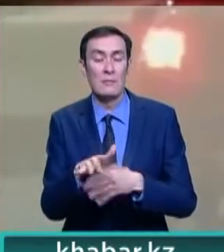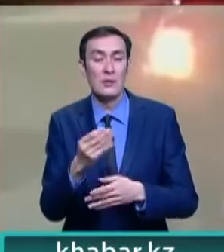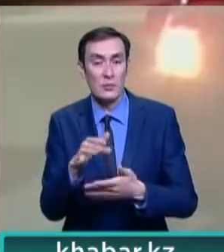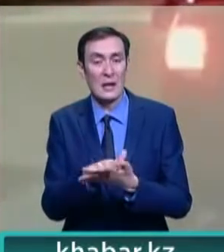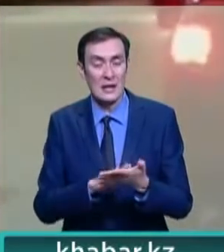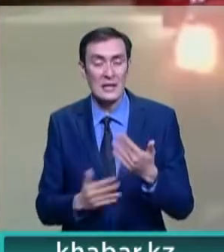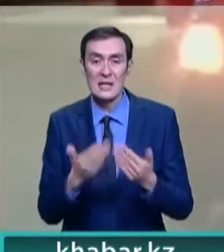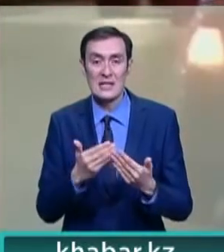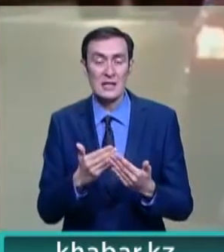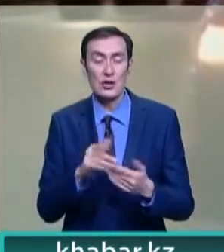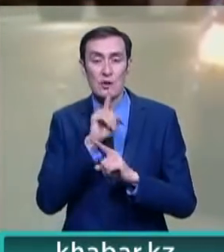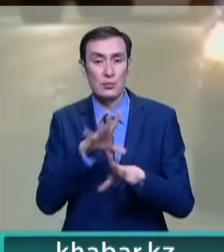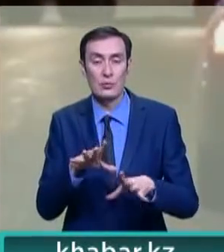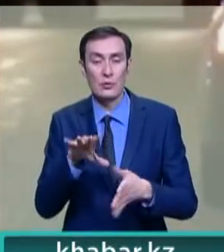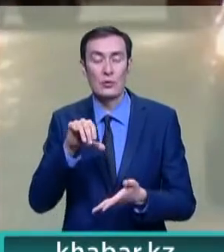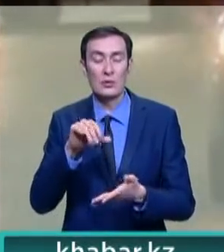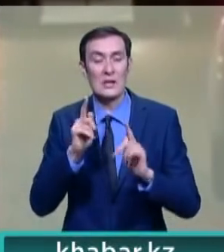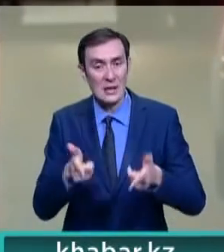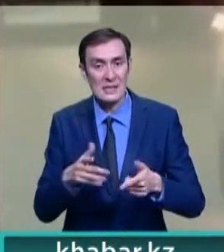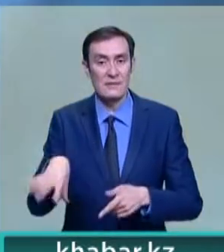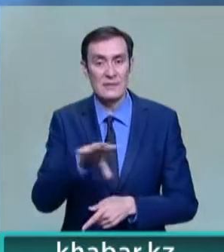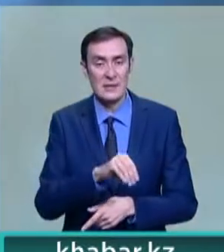этого они выступят подписавшие документ стороны.